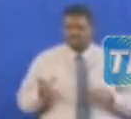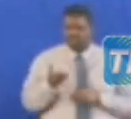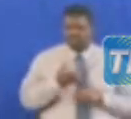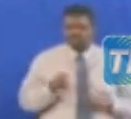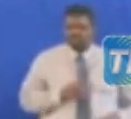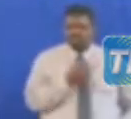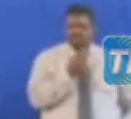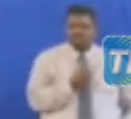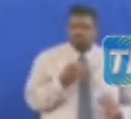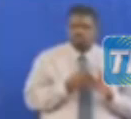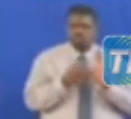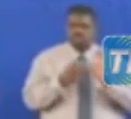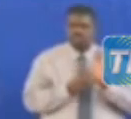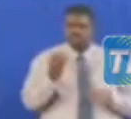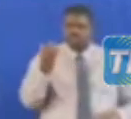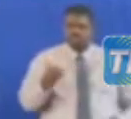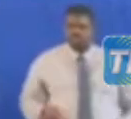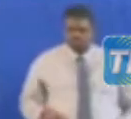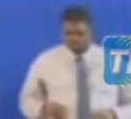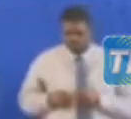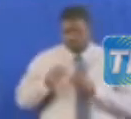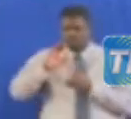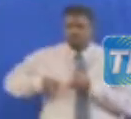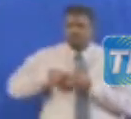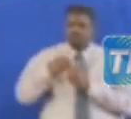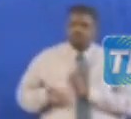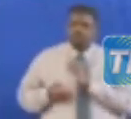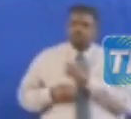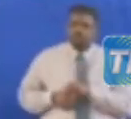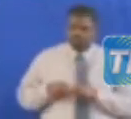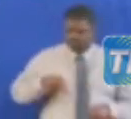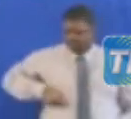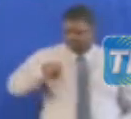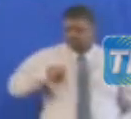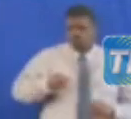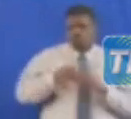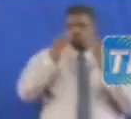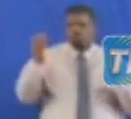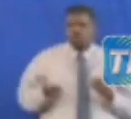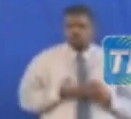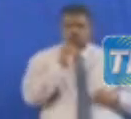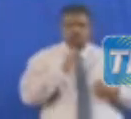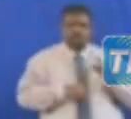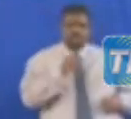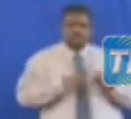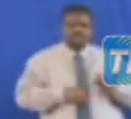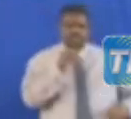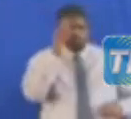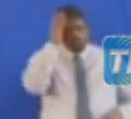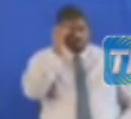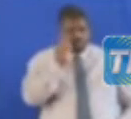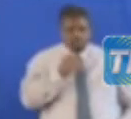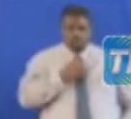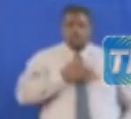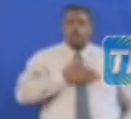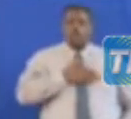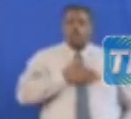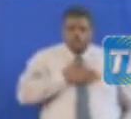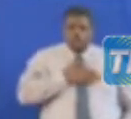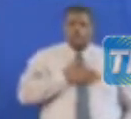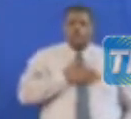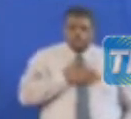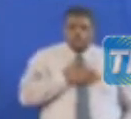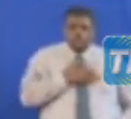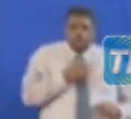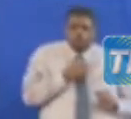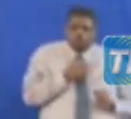bilioni 3.75. Na programu ya mfuko wa dunia wa kupambana na ukimwi, kifua kikuu na malaria